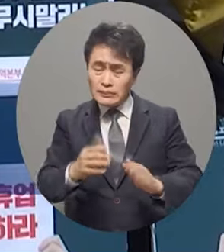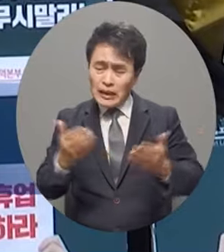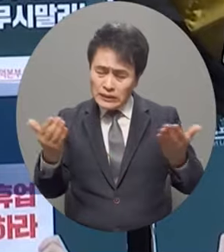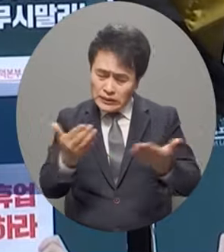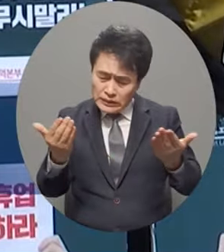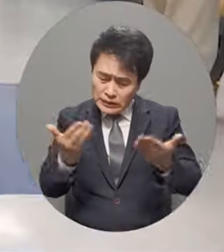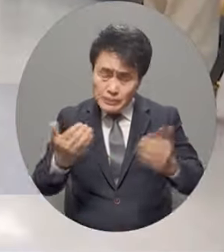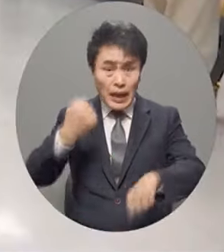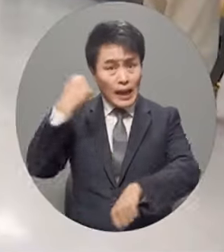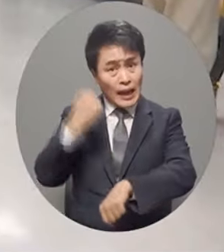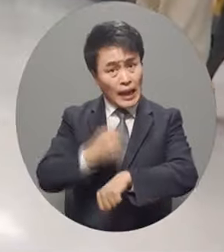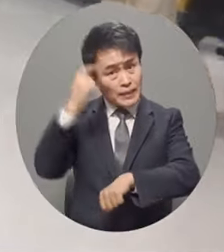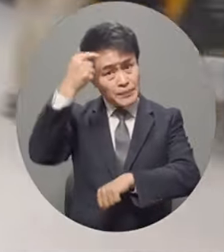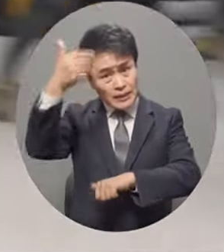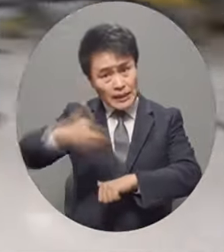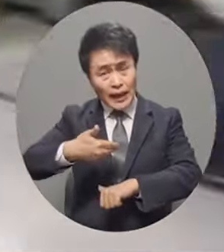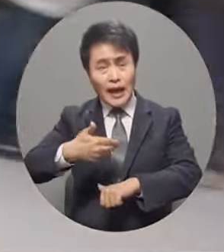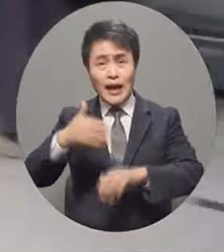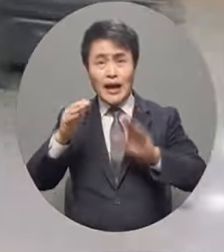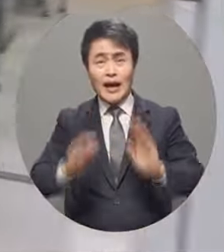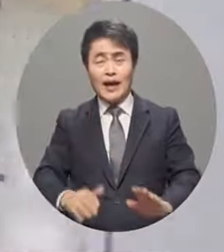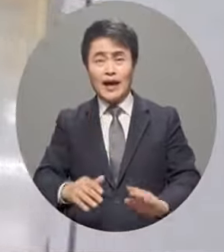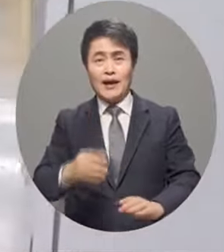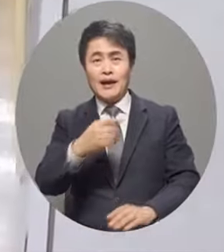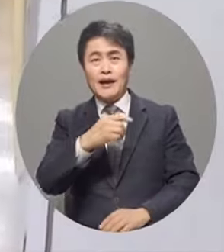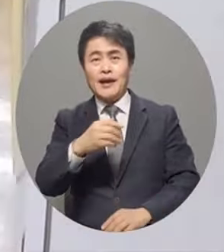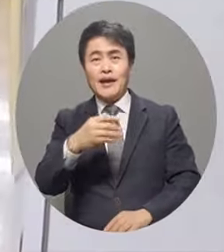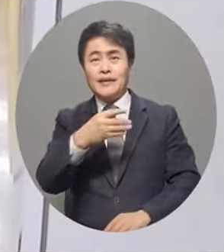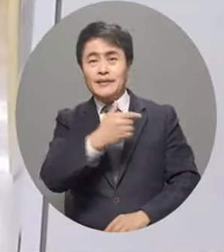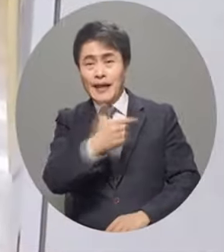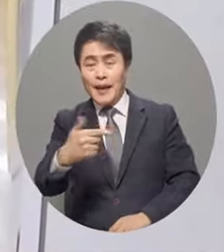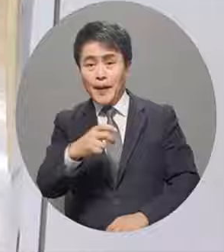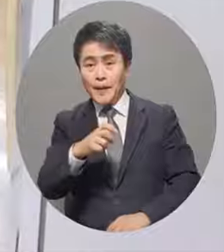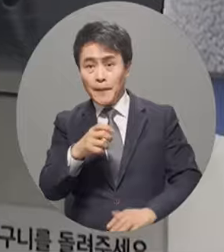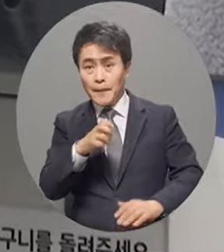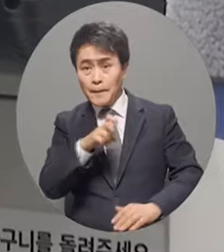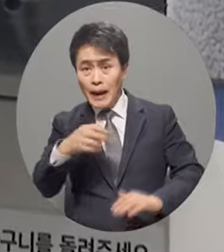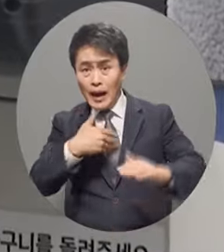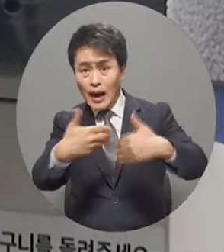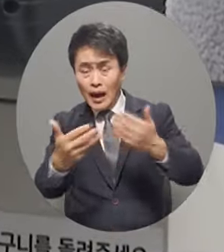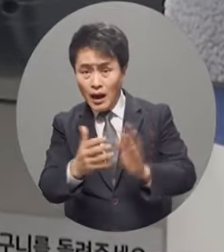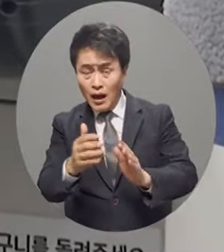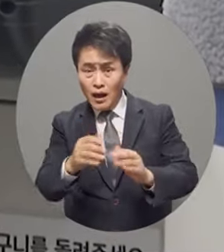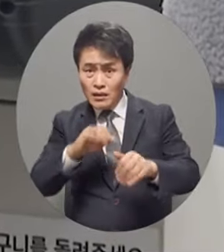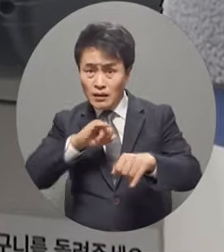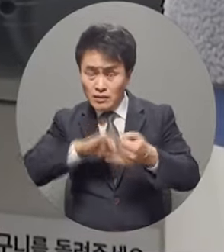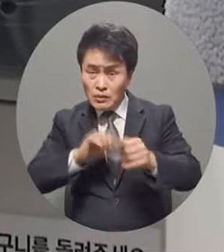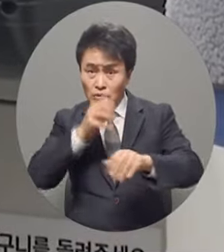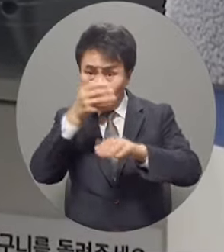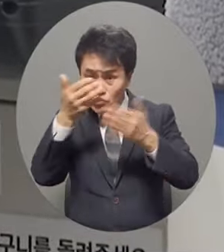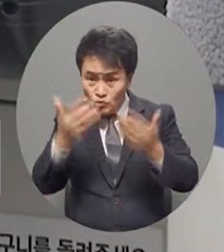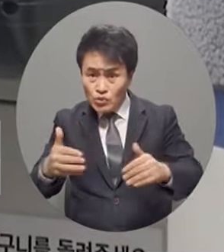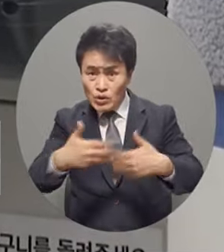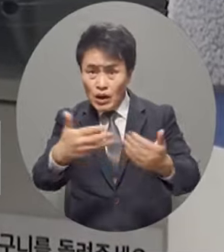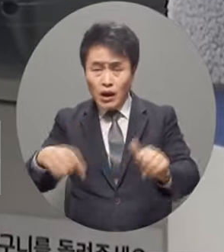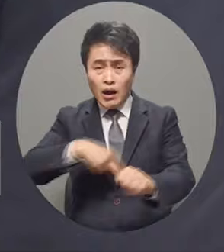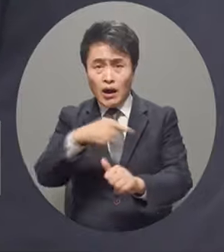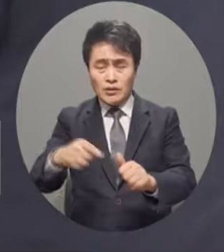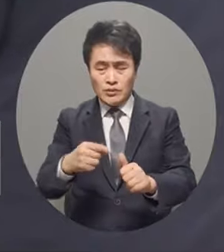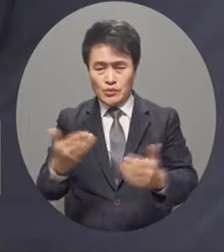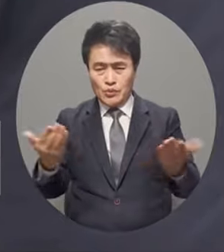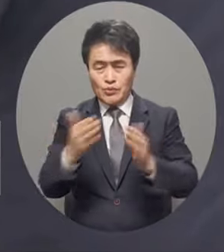해야 됩니까? 대형마트 의무 휴업 규제 완화에 기대와 우려가 공존하는 가운데 노동자